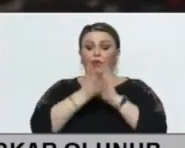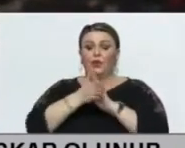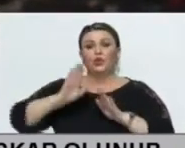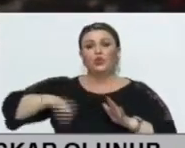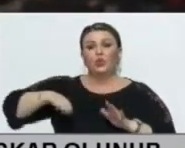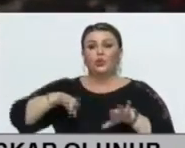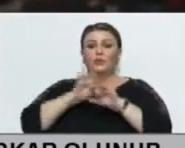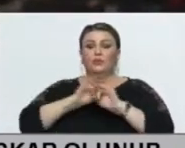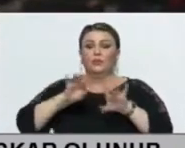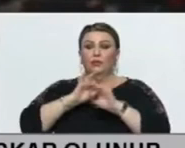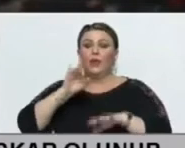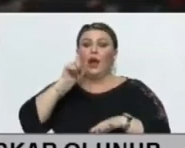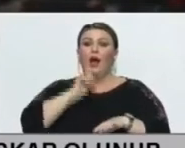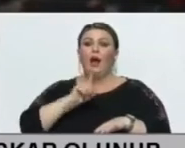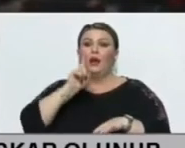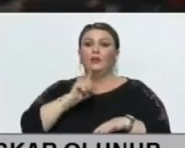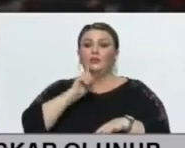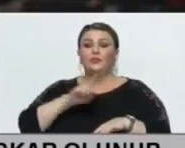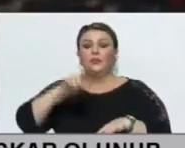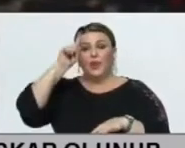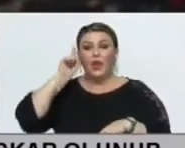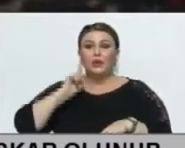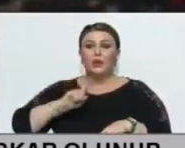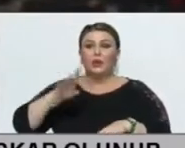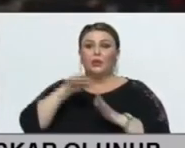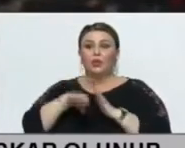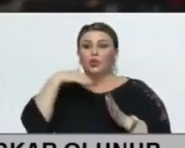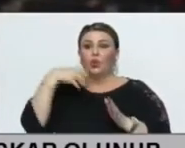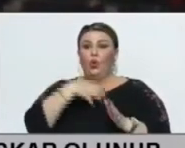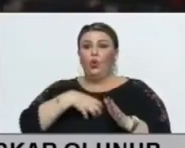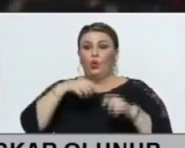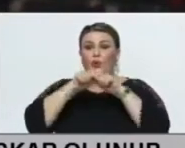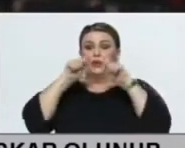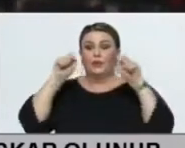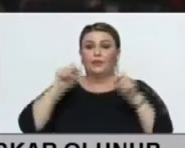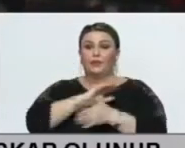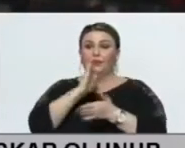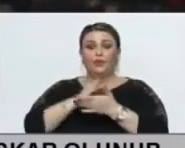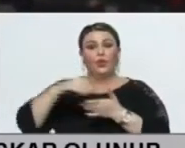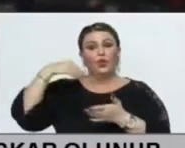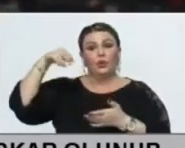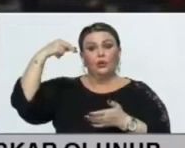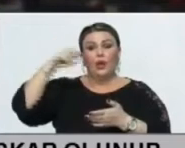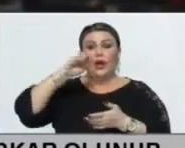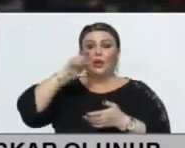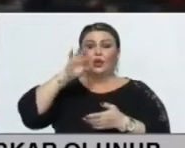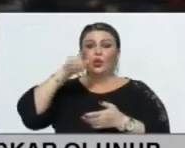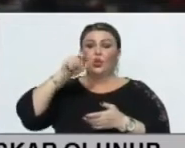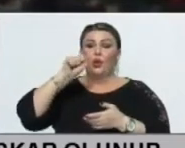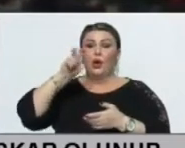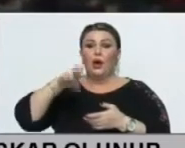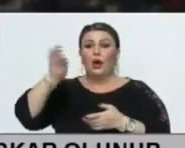sonra danışacağım. Hələlik isə Azərbaycan üçün də önəmli bir açıqlama var idi. Türkiye Prezidenti Recep Tayyip